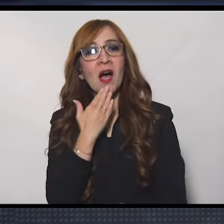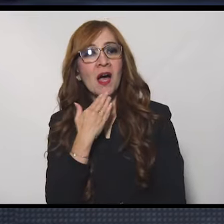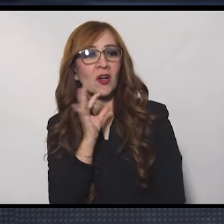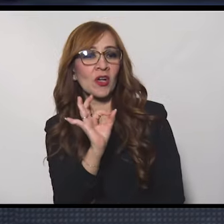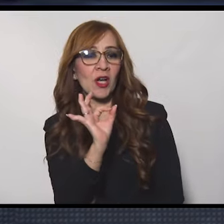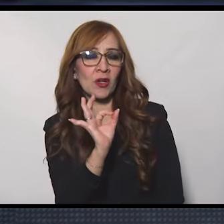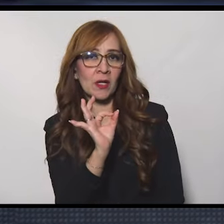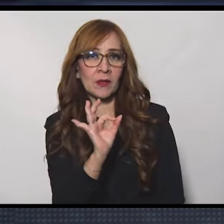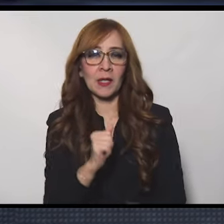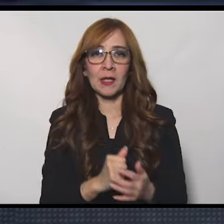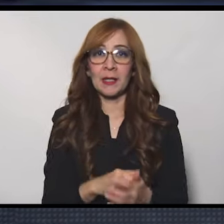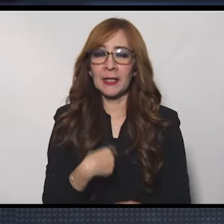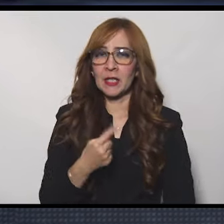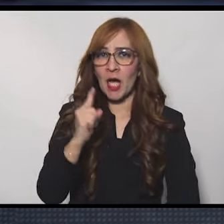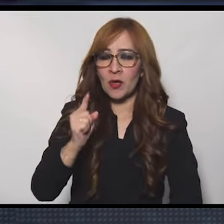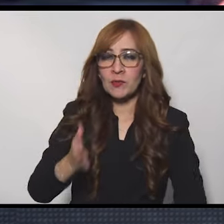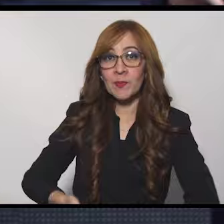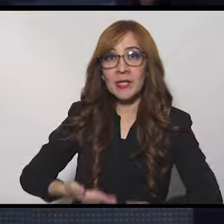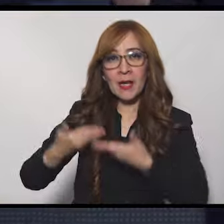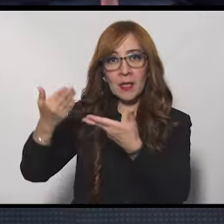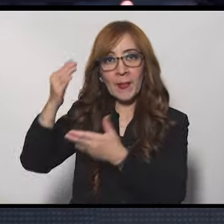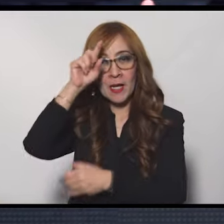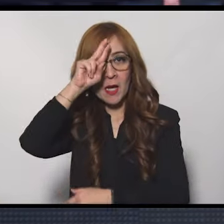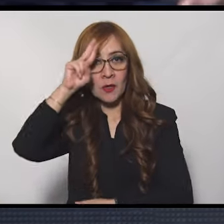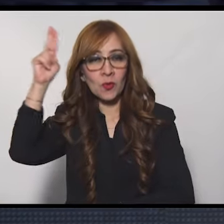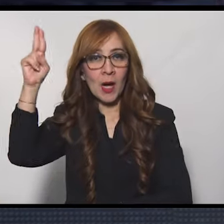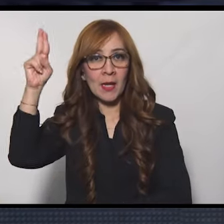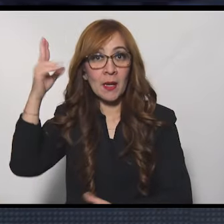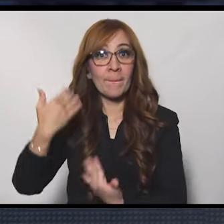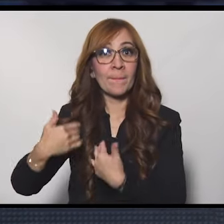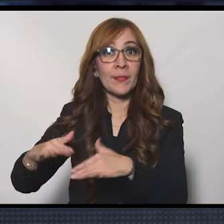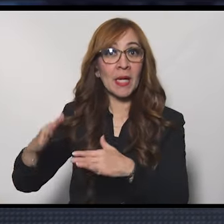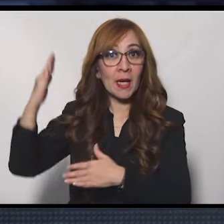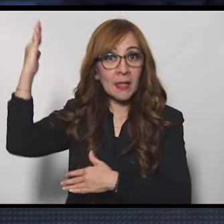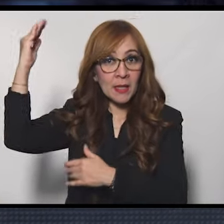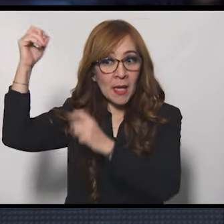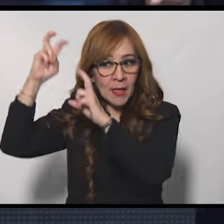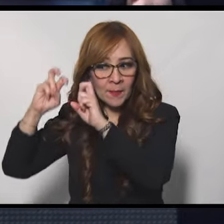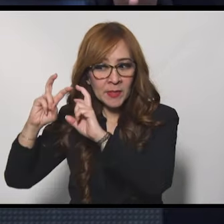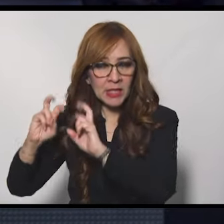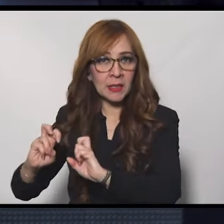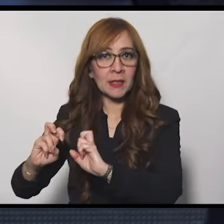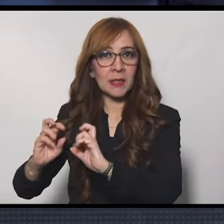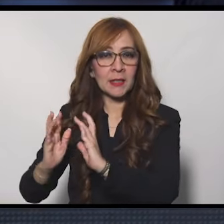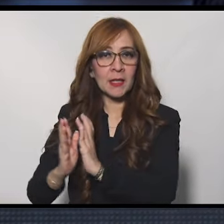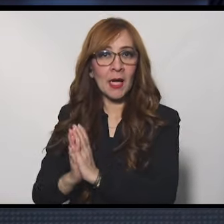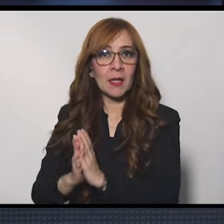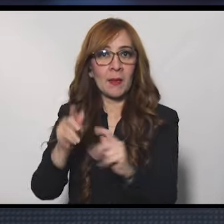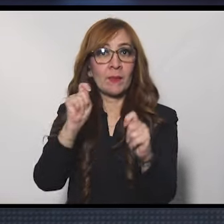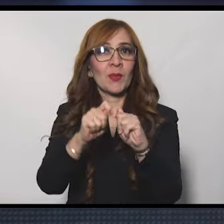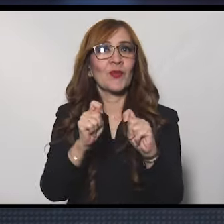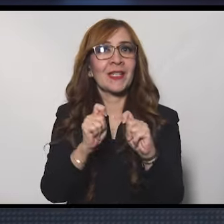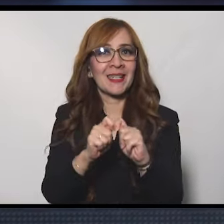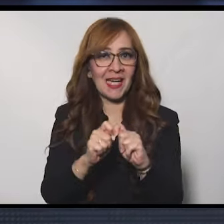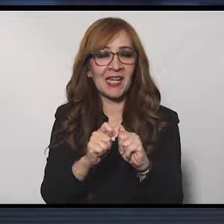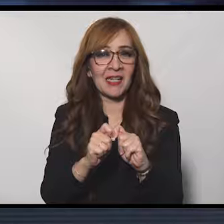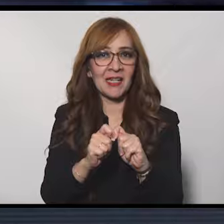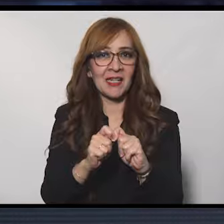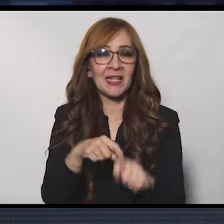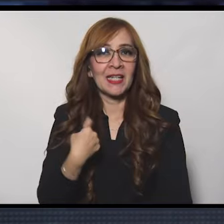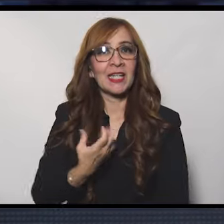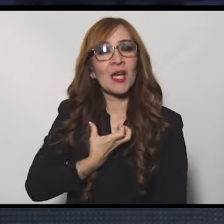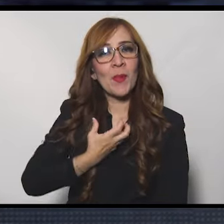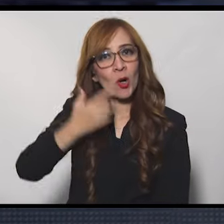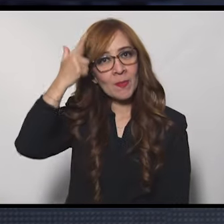that cracks to God biar Ia yang menyelidiki dan Dia yang memulihkan. So we